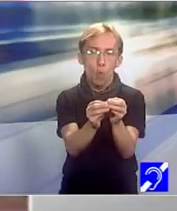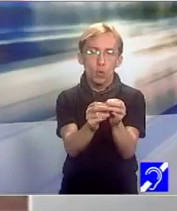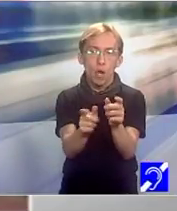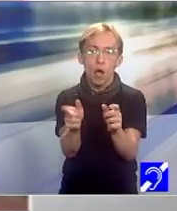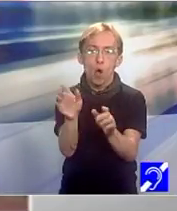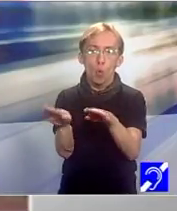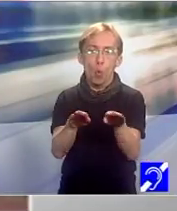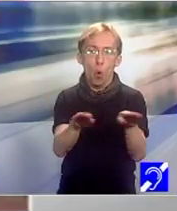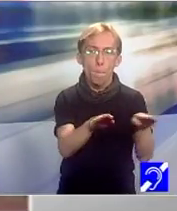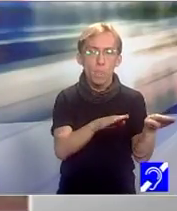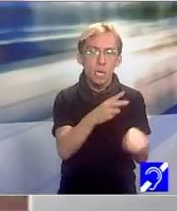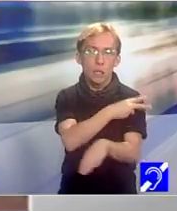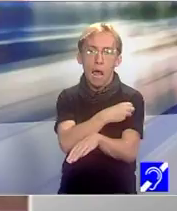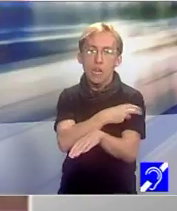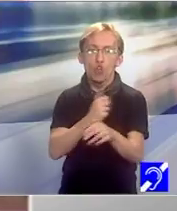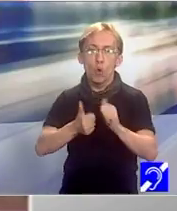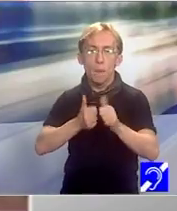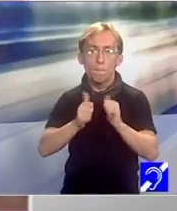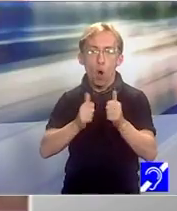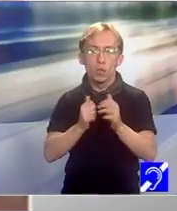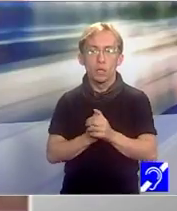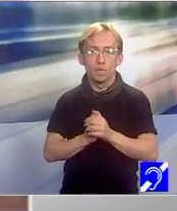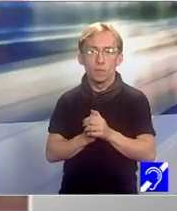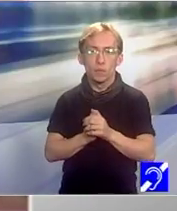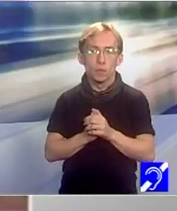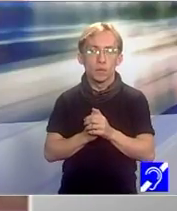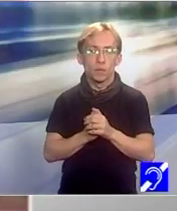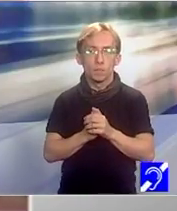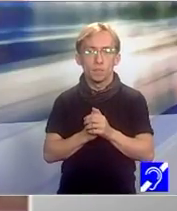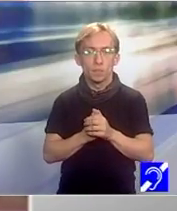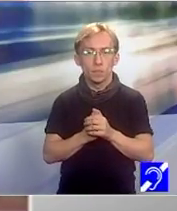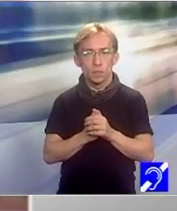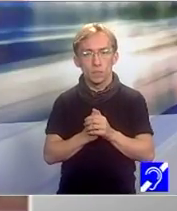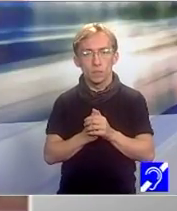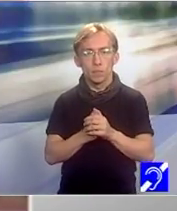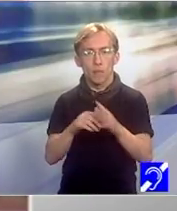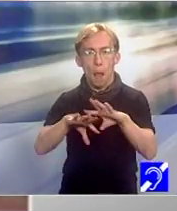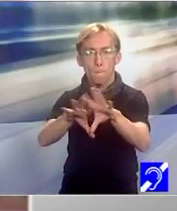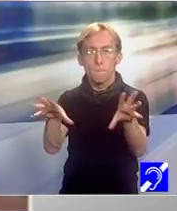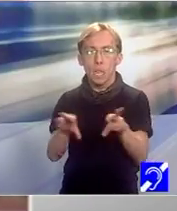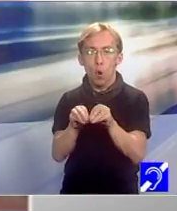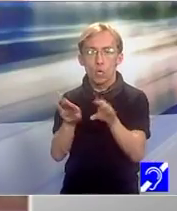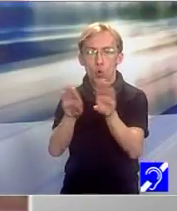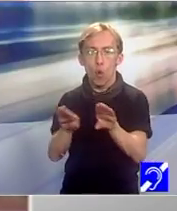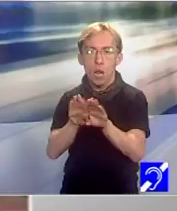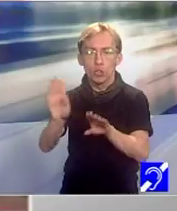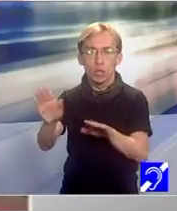sportiv, de la liceul cu program sportiv, cum am mai făcut de-a lungul anilor și cu ceilalți colegi de-a lor.